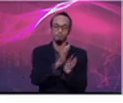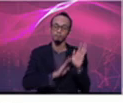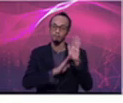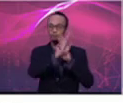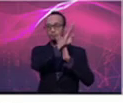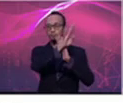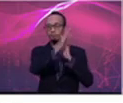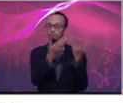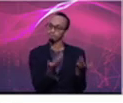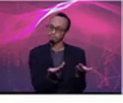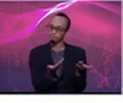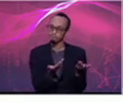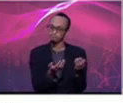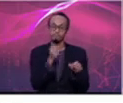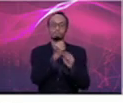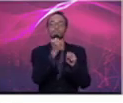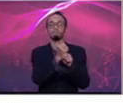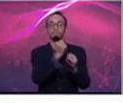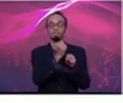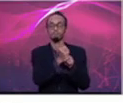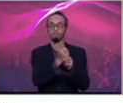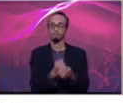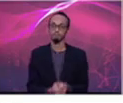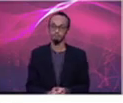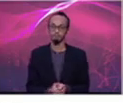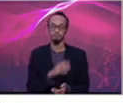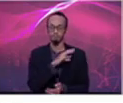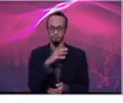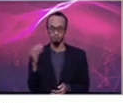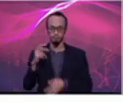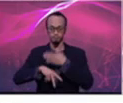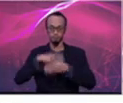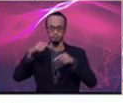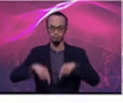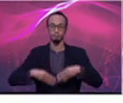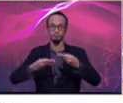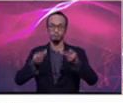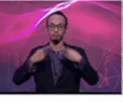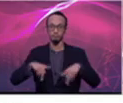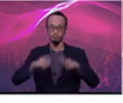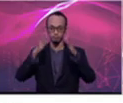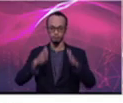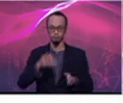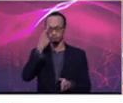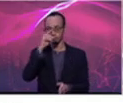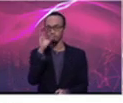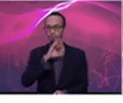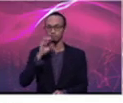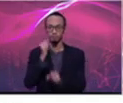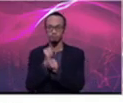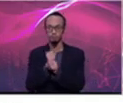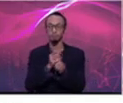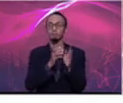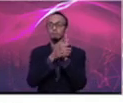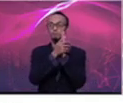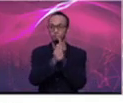pembangunan dia bekerja dulu tambahnya program ini memberi peluang kepada prospek untuk mencari pekerjaan melalui kemahiran